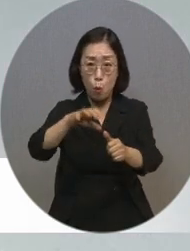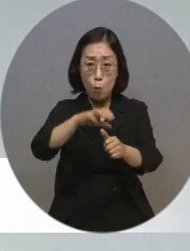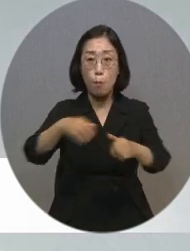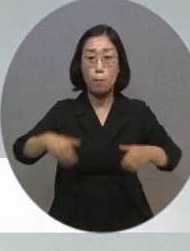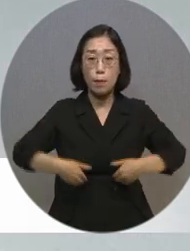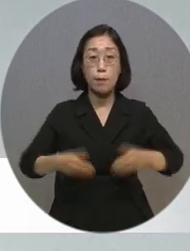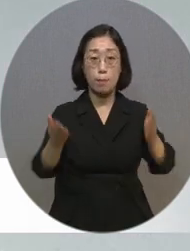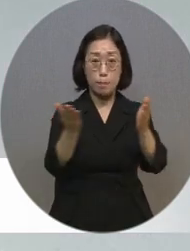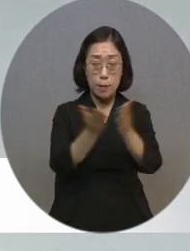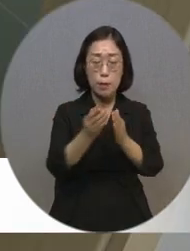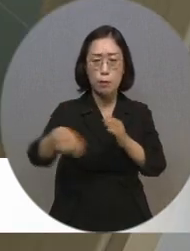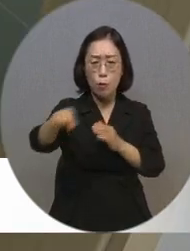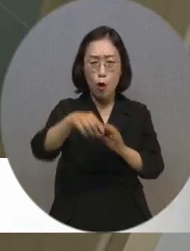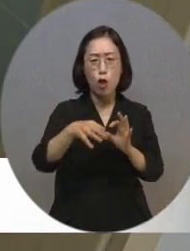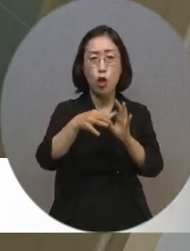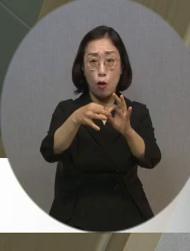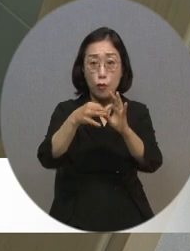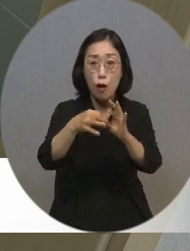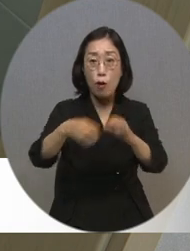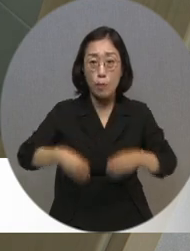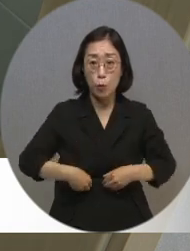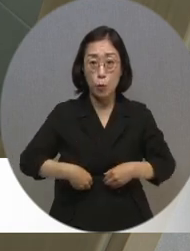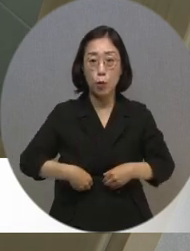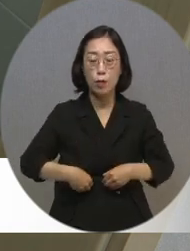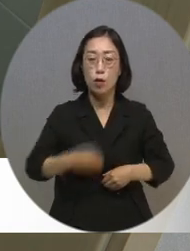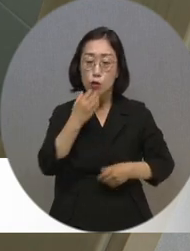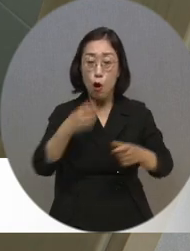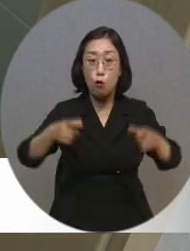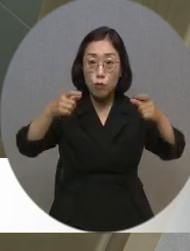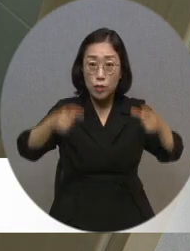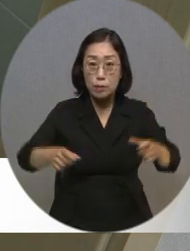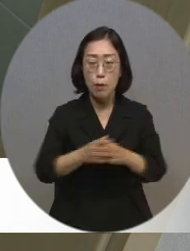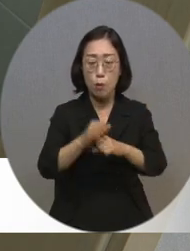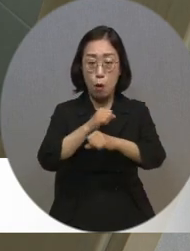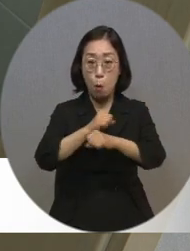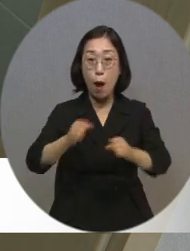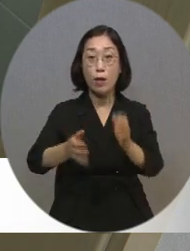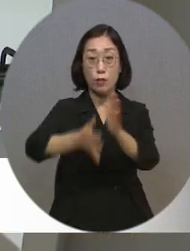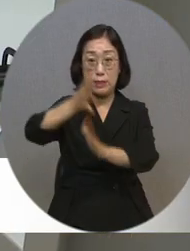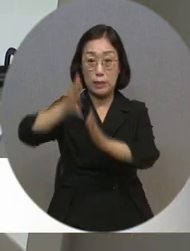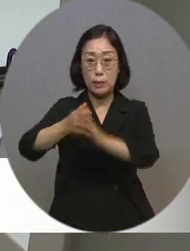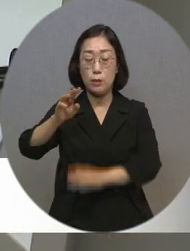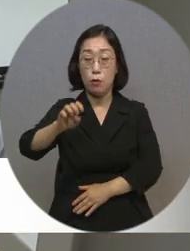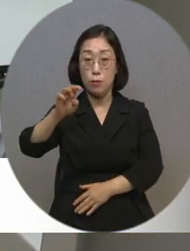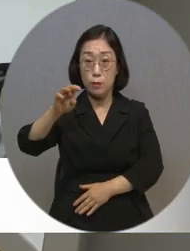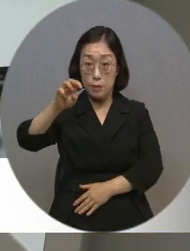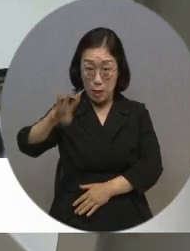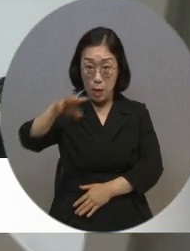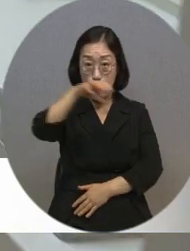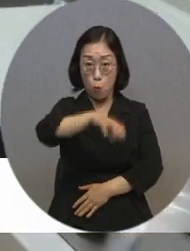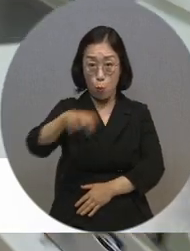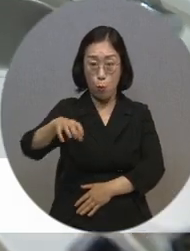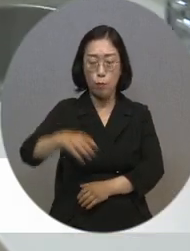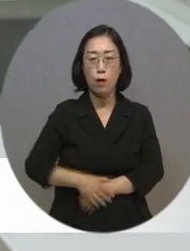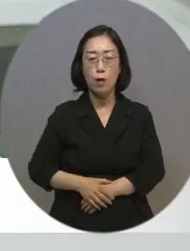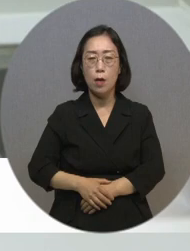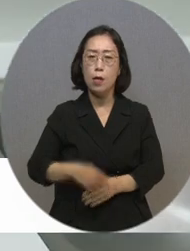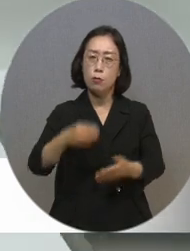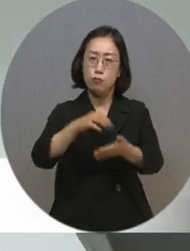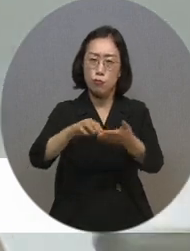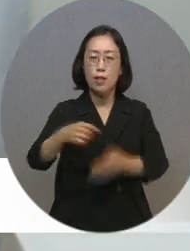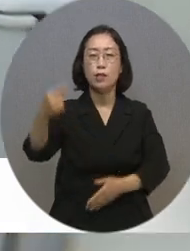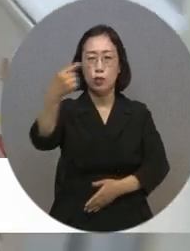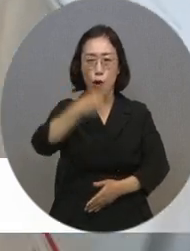다양한 커뮤니티와 연계가 편리한 수도권 광역시와 33곳의 지자체를 대상으로 천구를